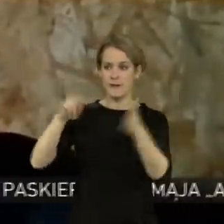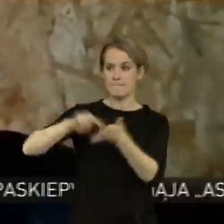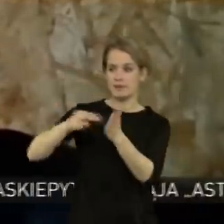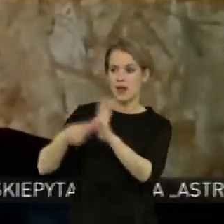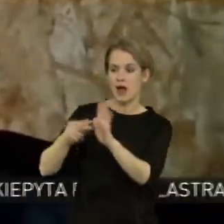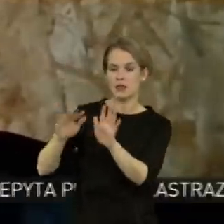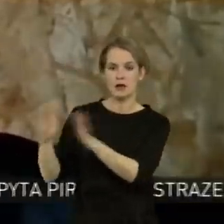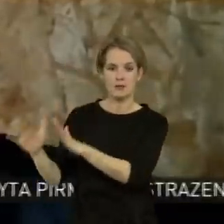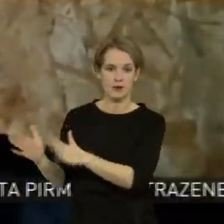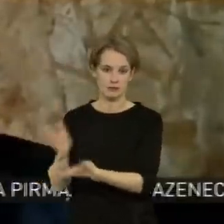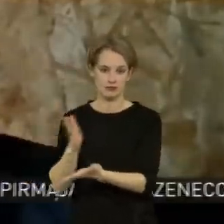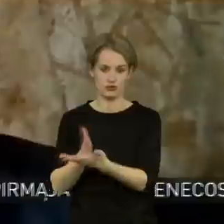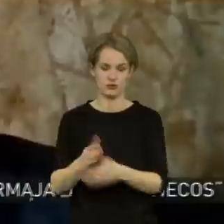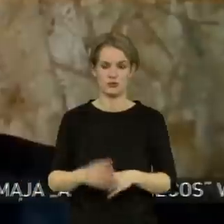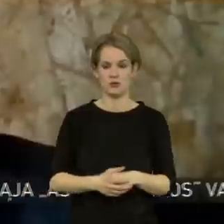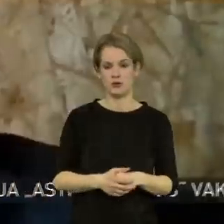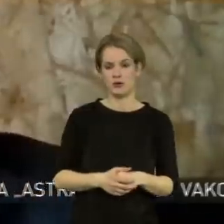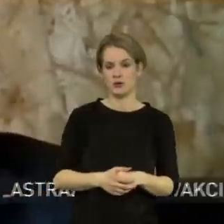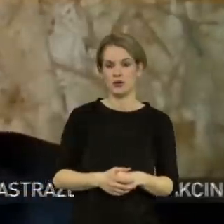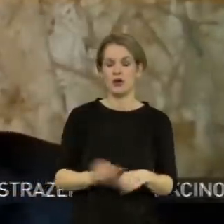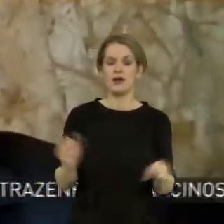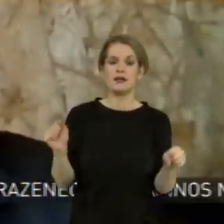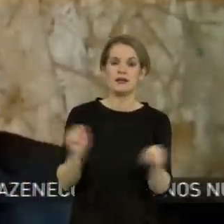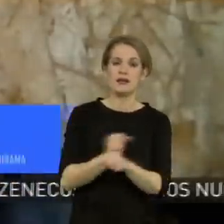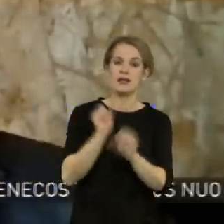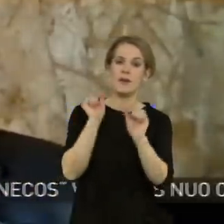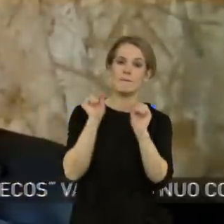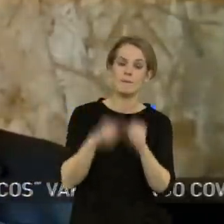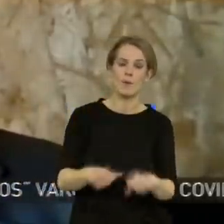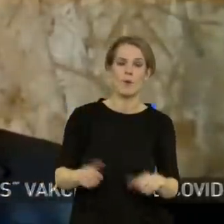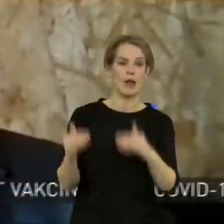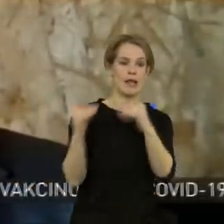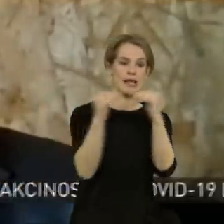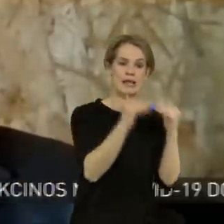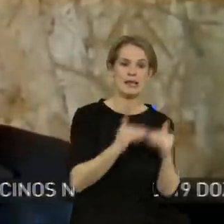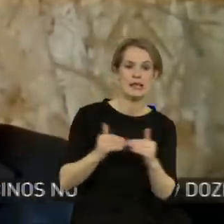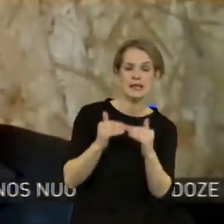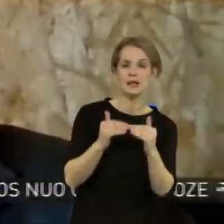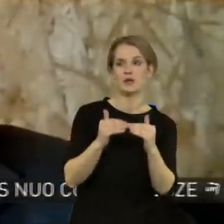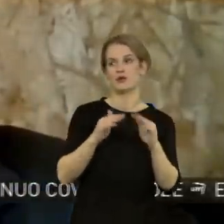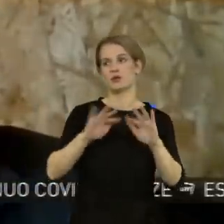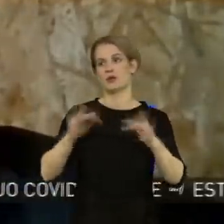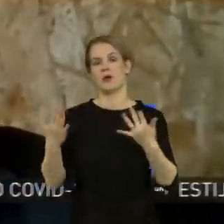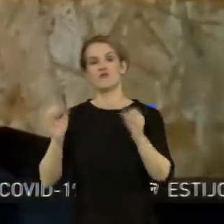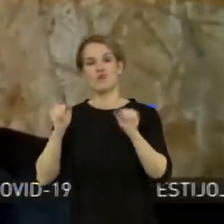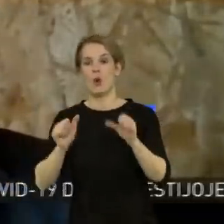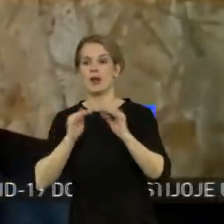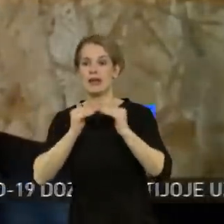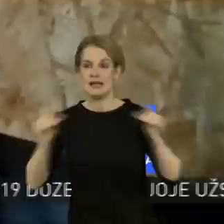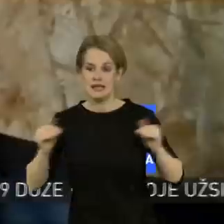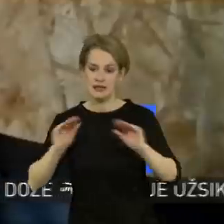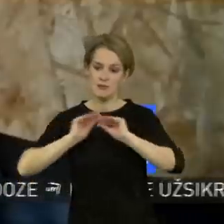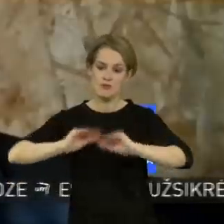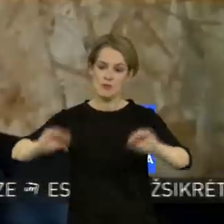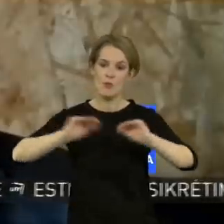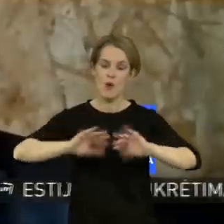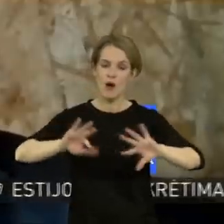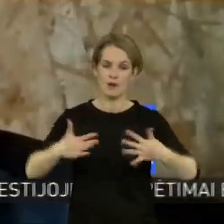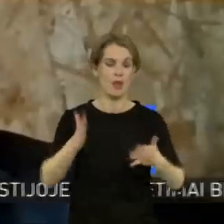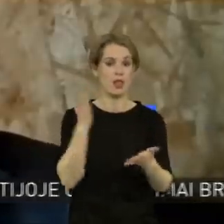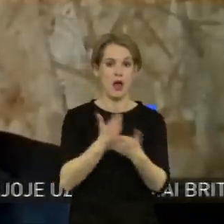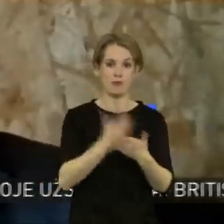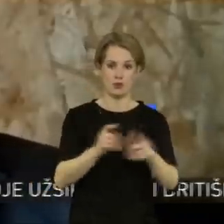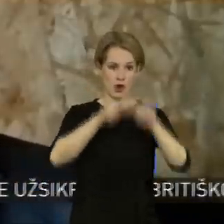sugyvens, kokios galėtų būti lygios ir lygiavertės galimybės, ne tik starto galimybės